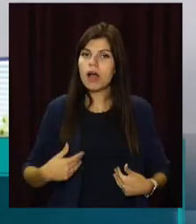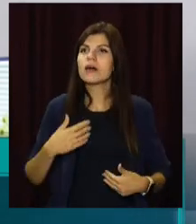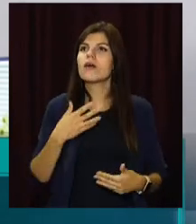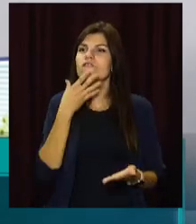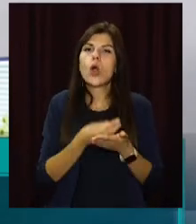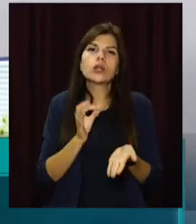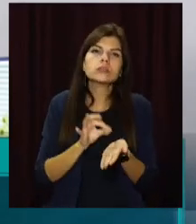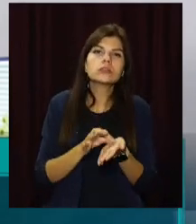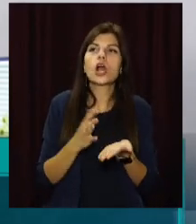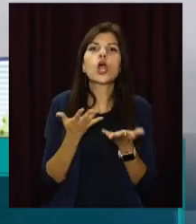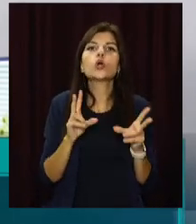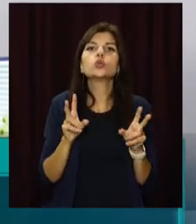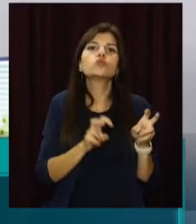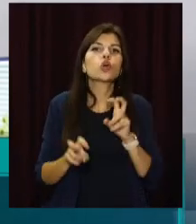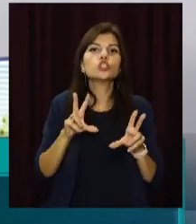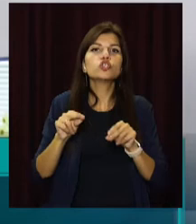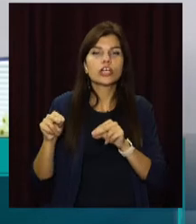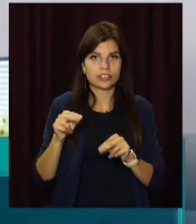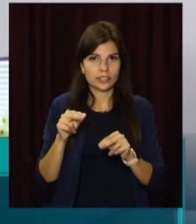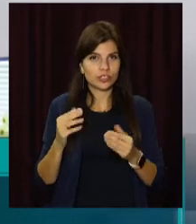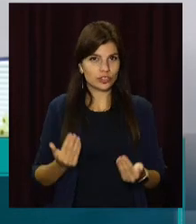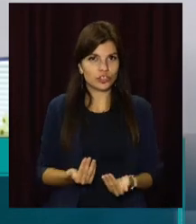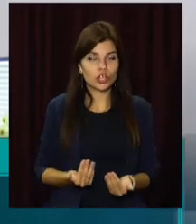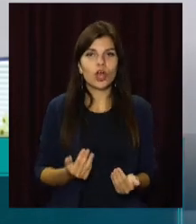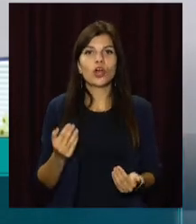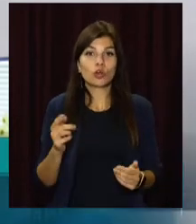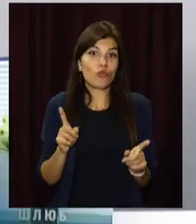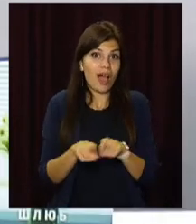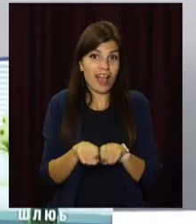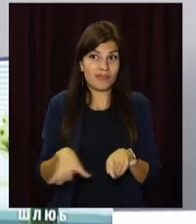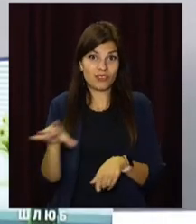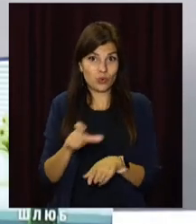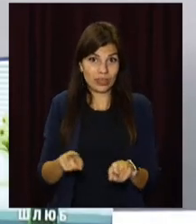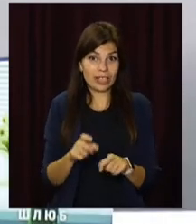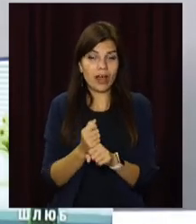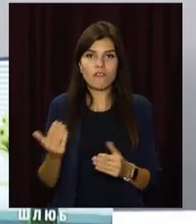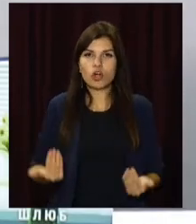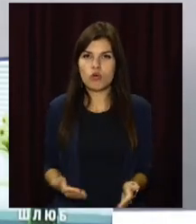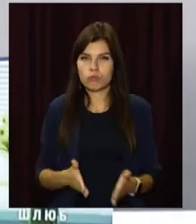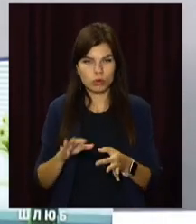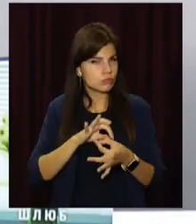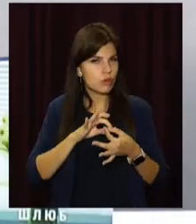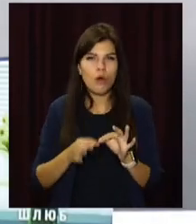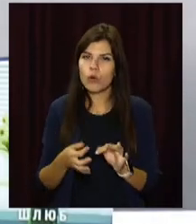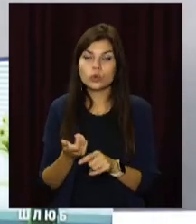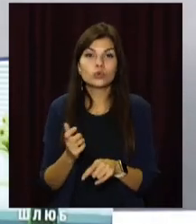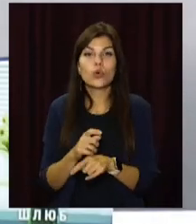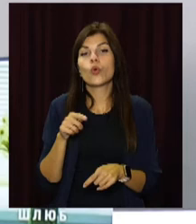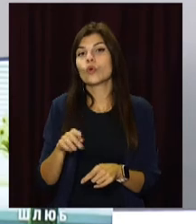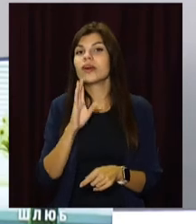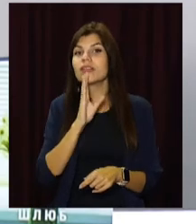і яка шукає щастя в житті, що, власне, ми всі робимо. В неї складний шлях до цього, у